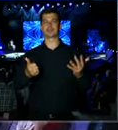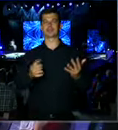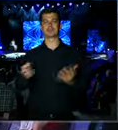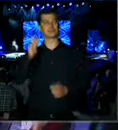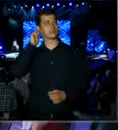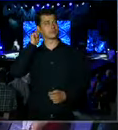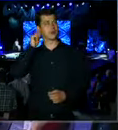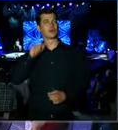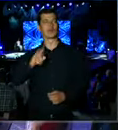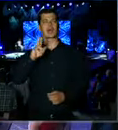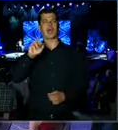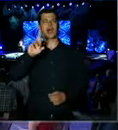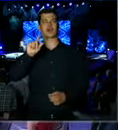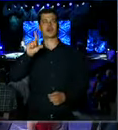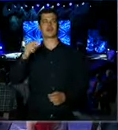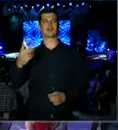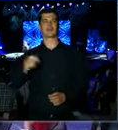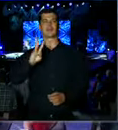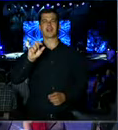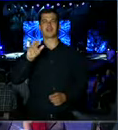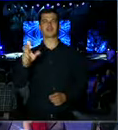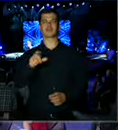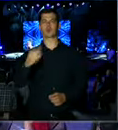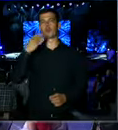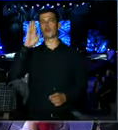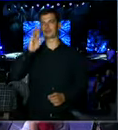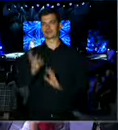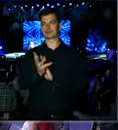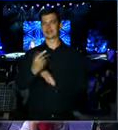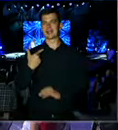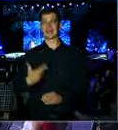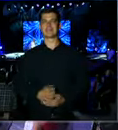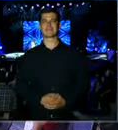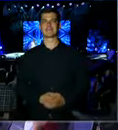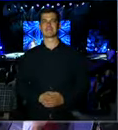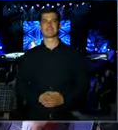wkracza Karolina Wyrwicz, lat 19, Łódź.